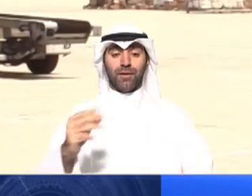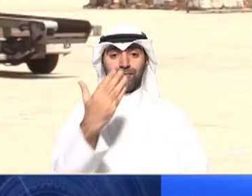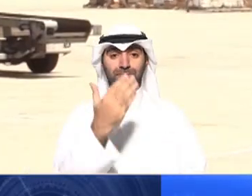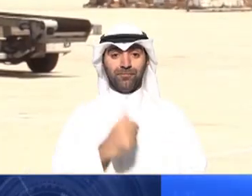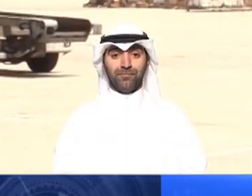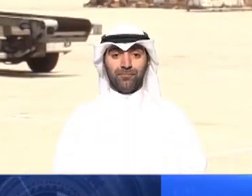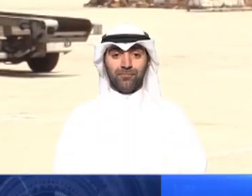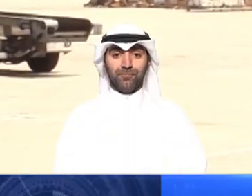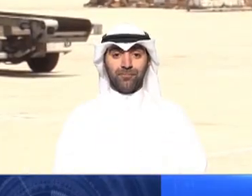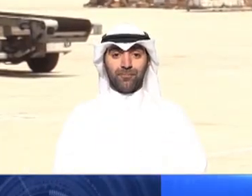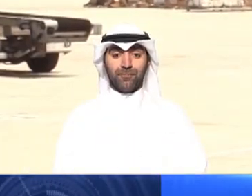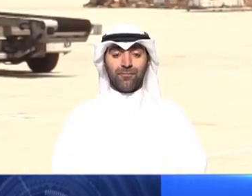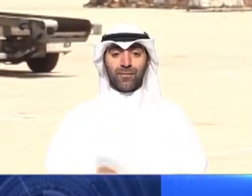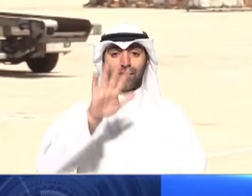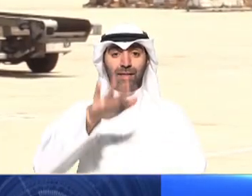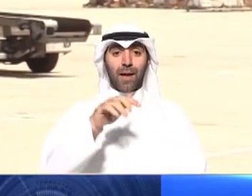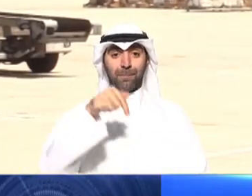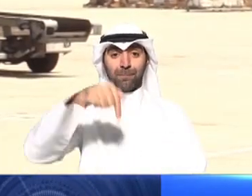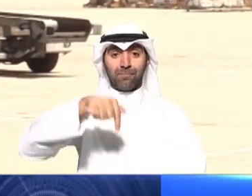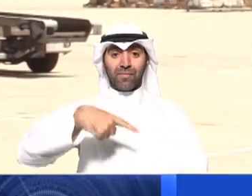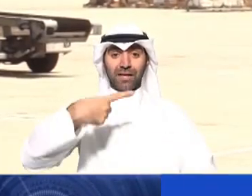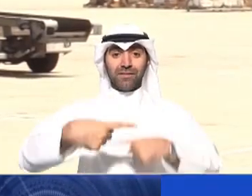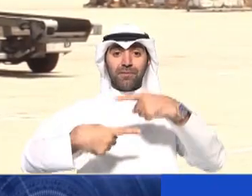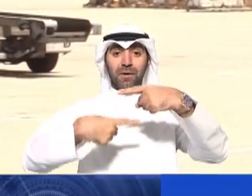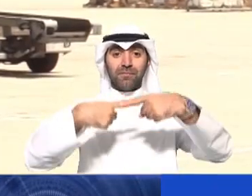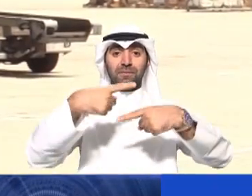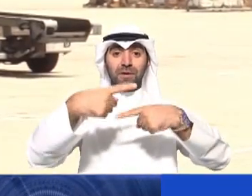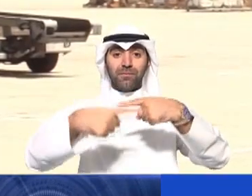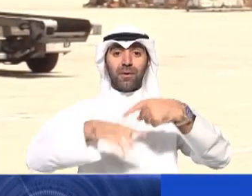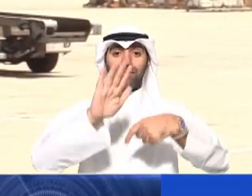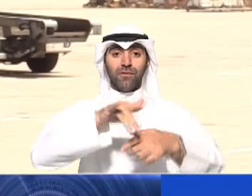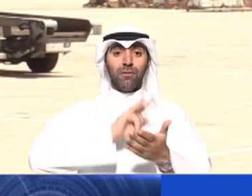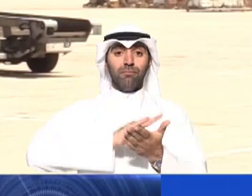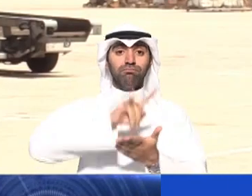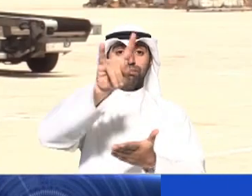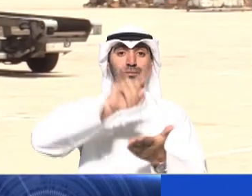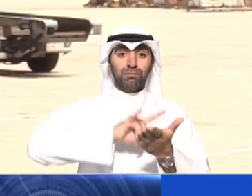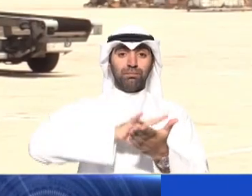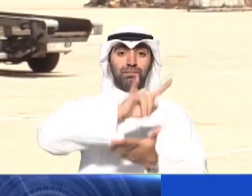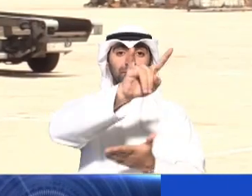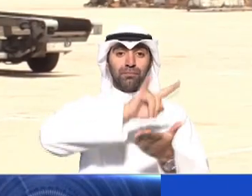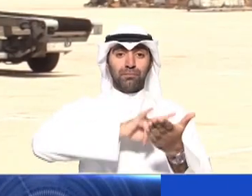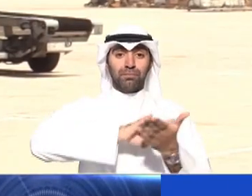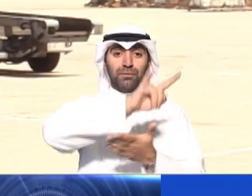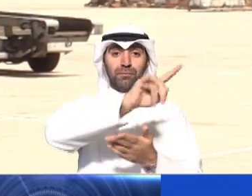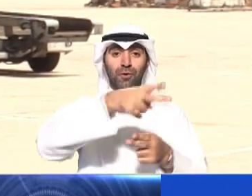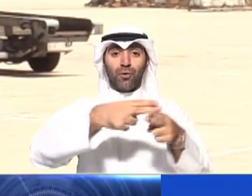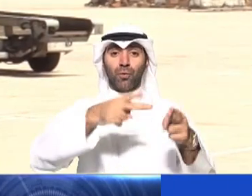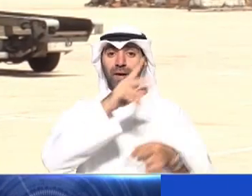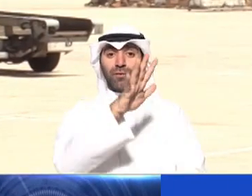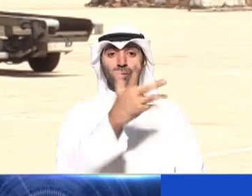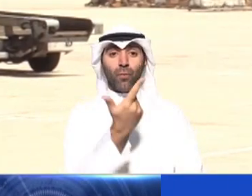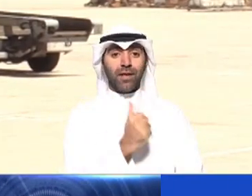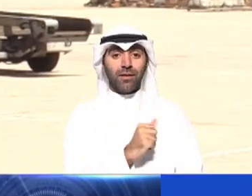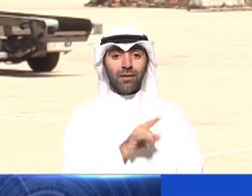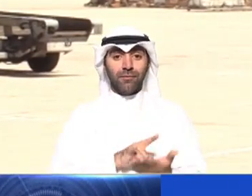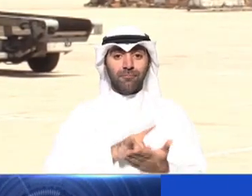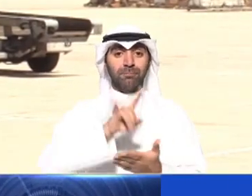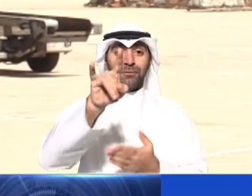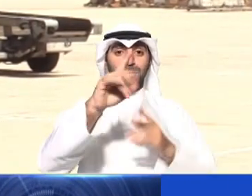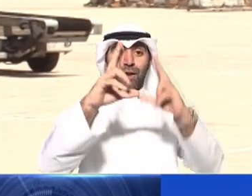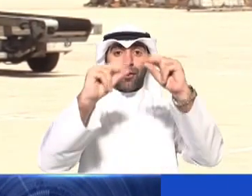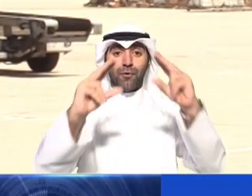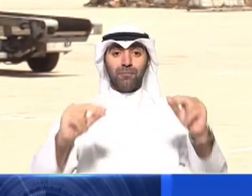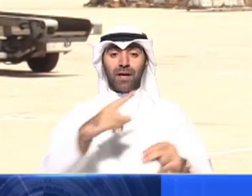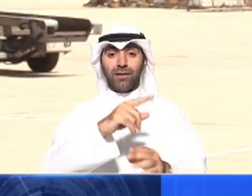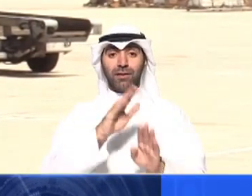الوصول 5 طائرات إغاثية محملة بمعونات